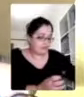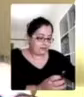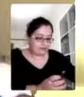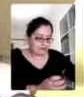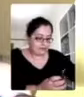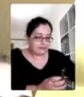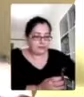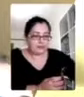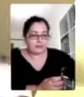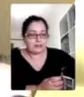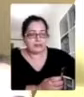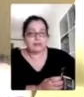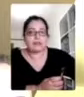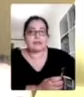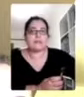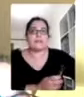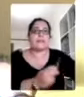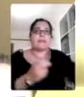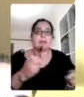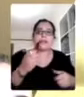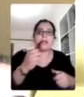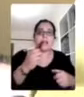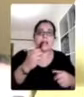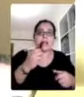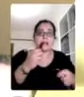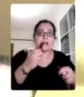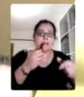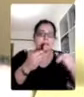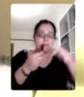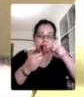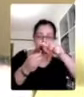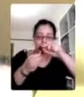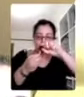tane Savinelli 203 mu? 206 mı? 206 galiba o Apple.